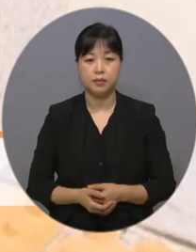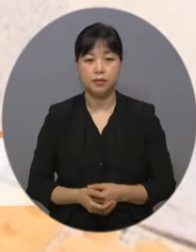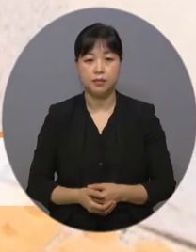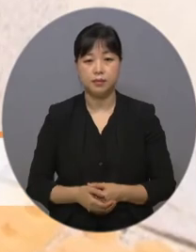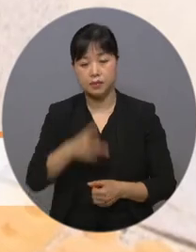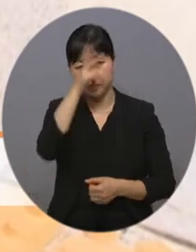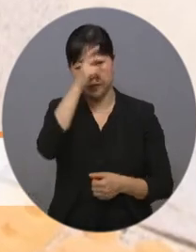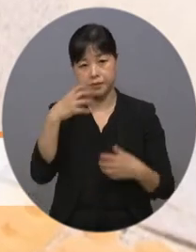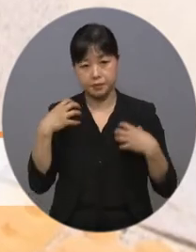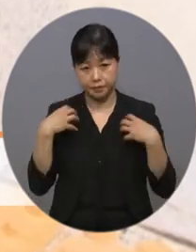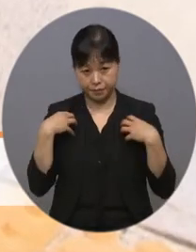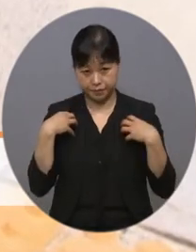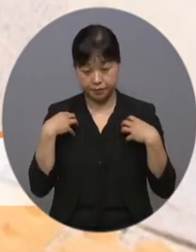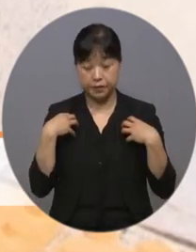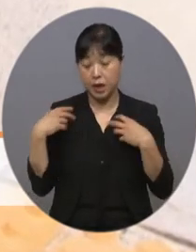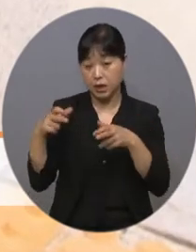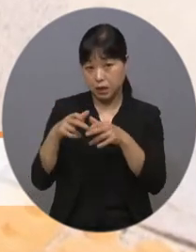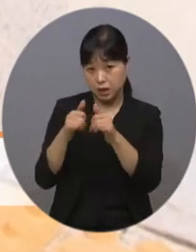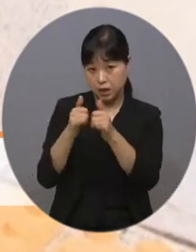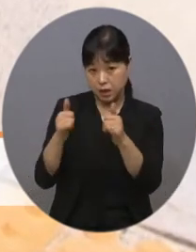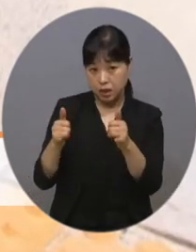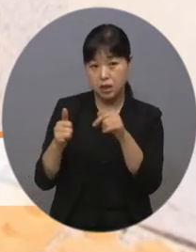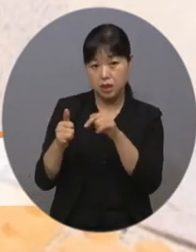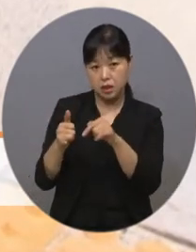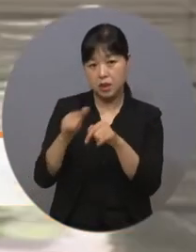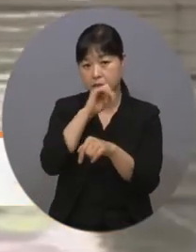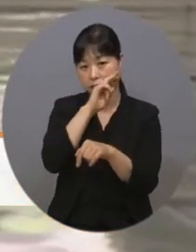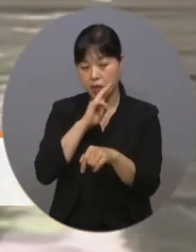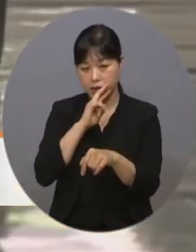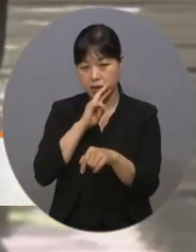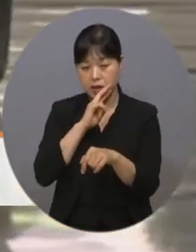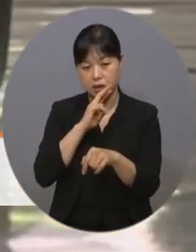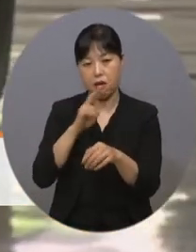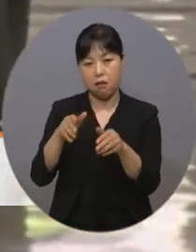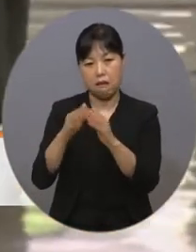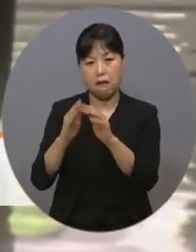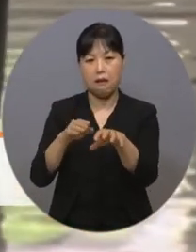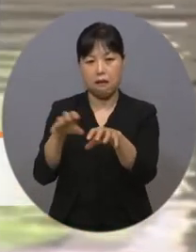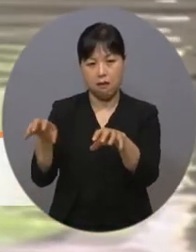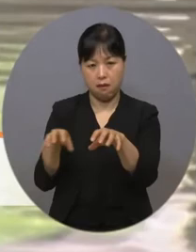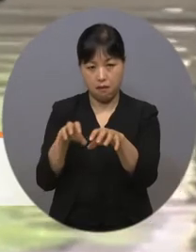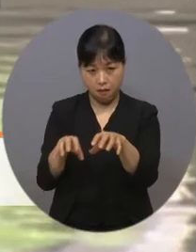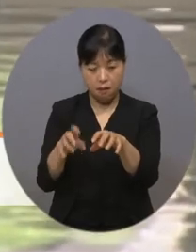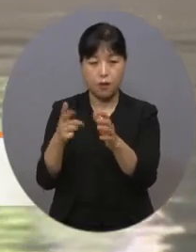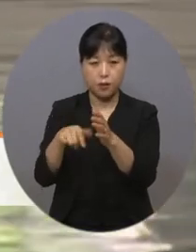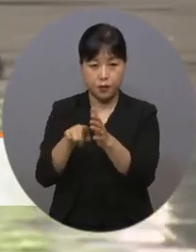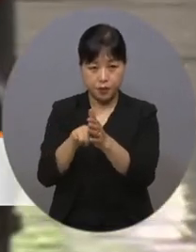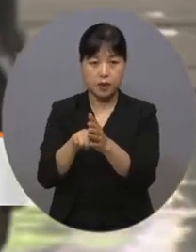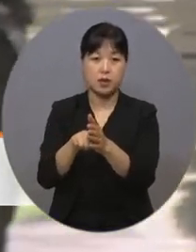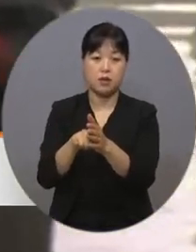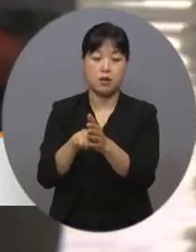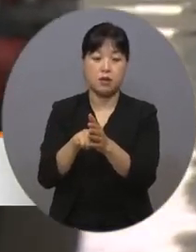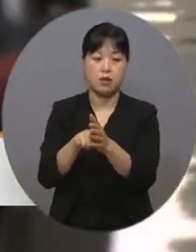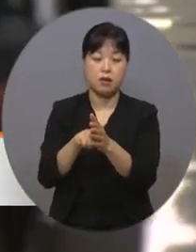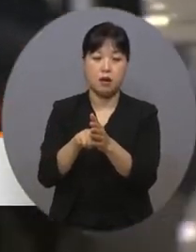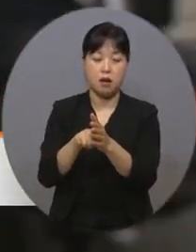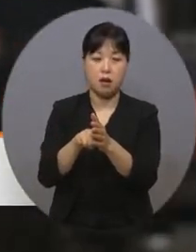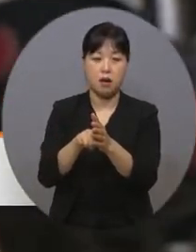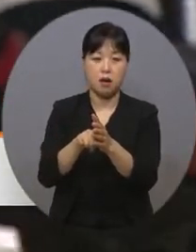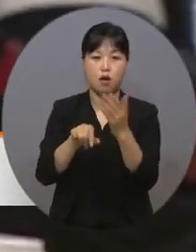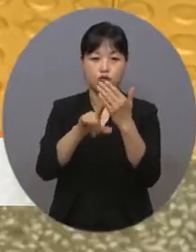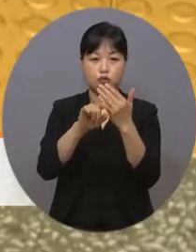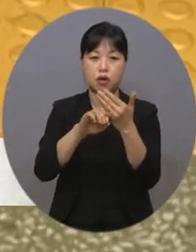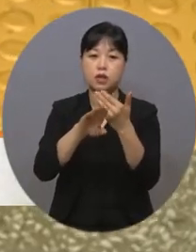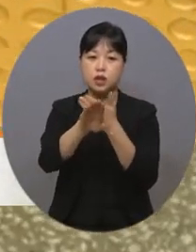경찰청은 장애인 편의시설 설치 울 제고를 위해 올해 하반기까지 관서 * 자체 예산으로 충당이